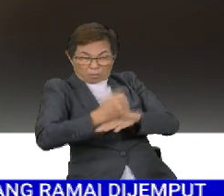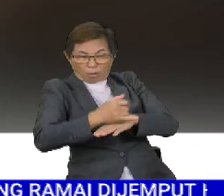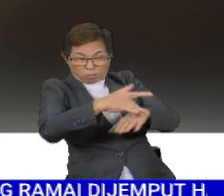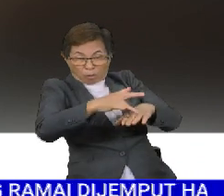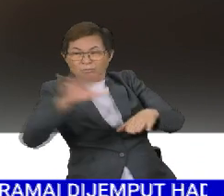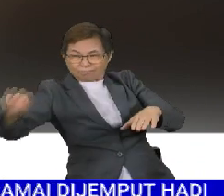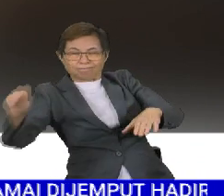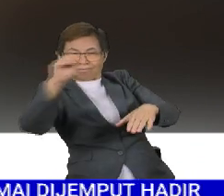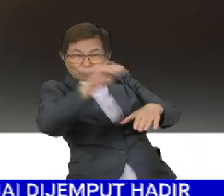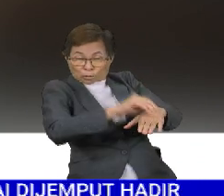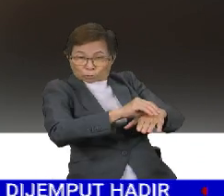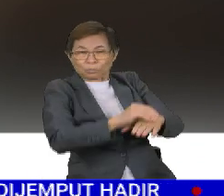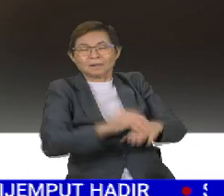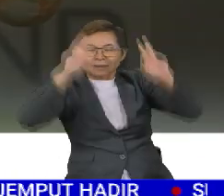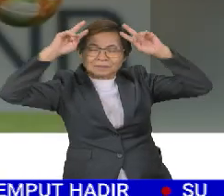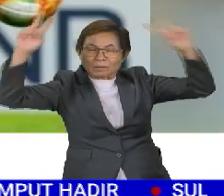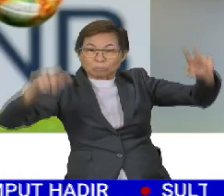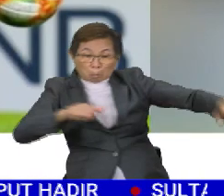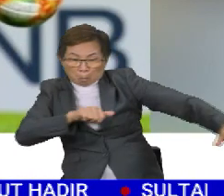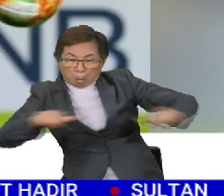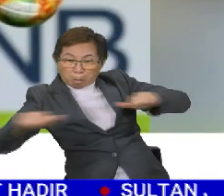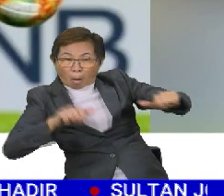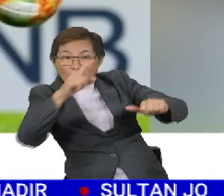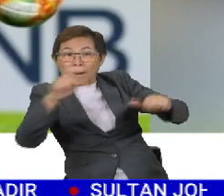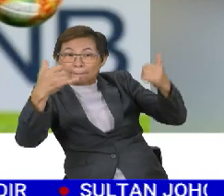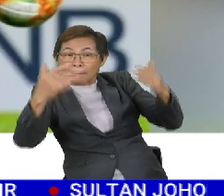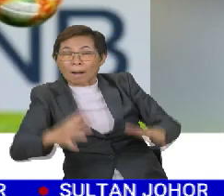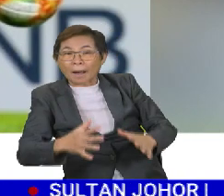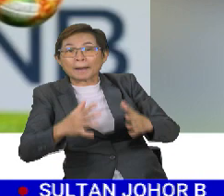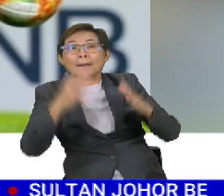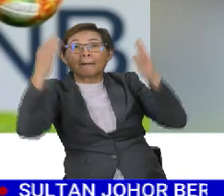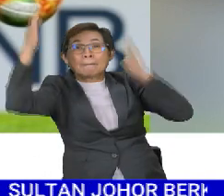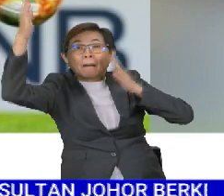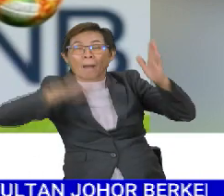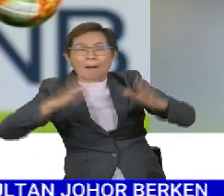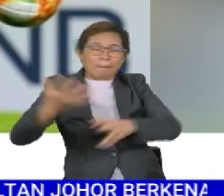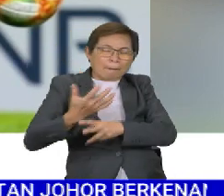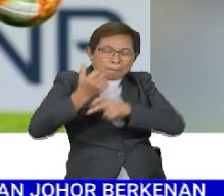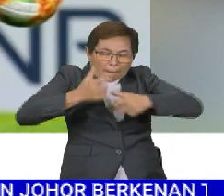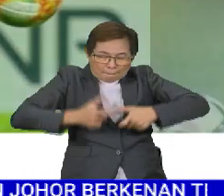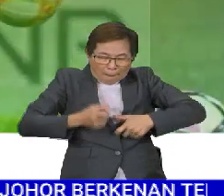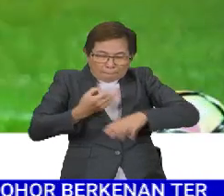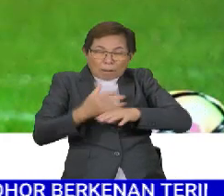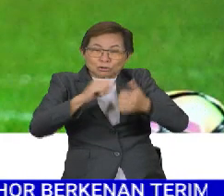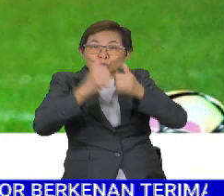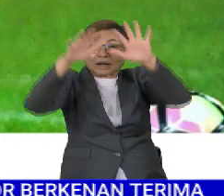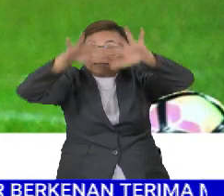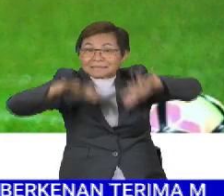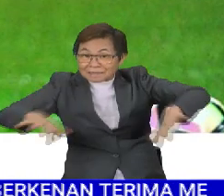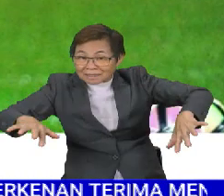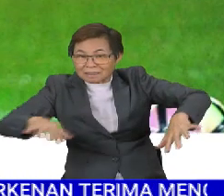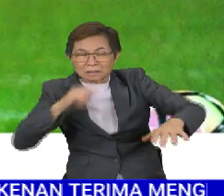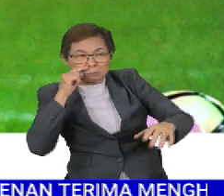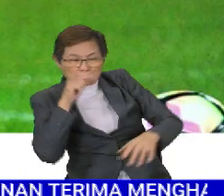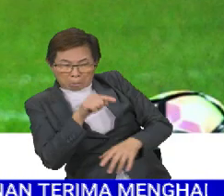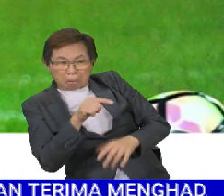Mamadou Samassa. Ketenangan dan ketangkasan bekas pemain Harimau Muda yang juga pemenang pingat emas Sukan SEA 2011 ini di gawang